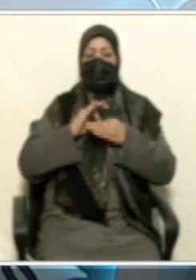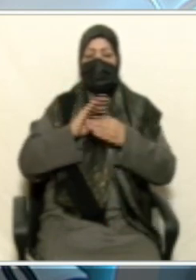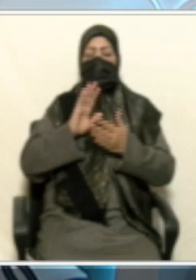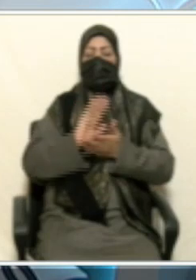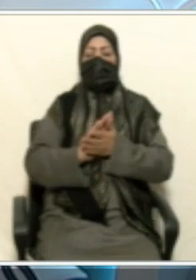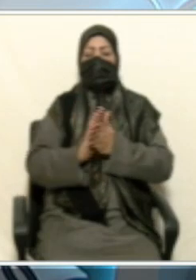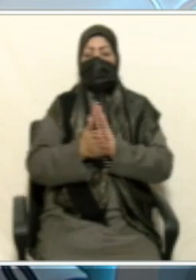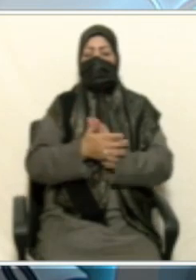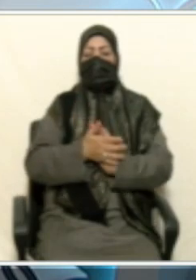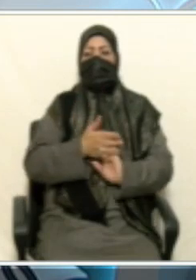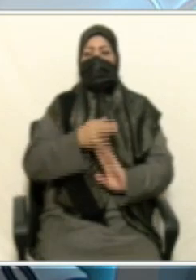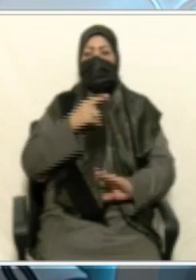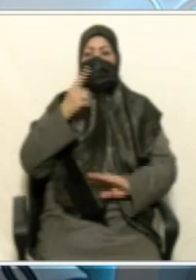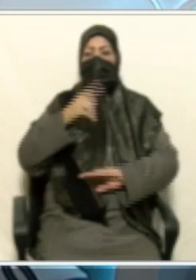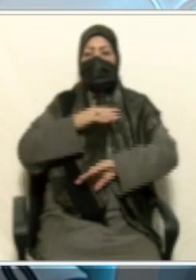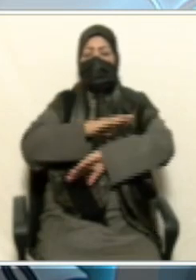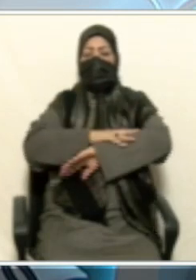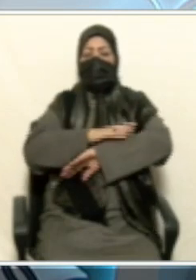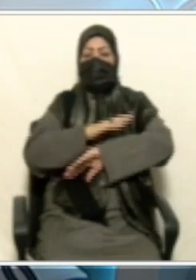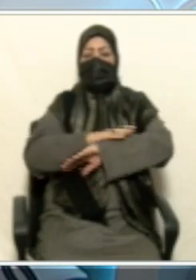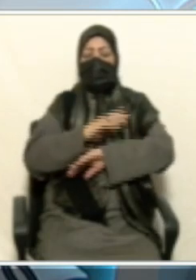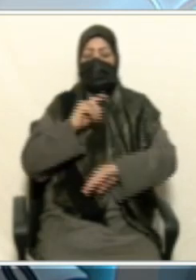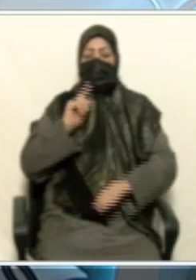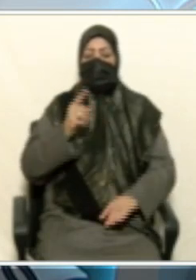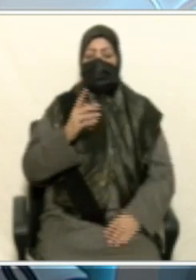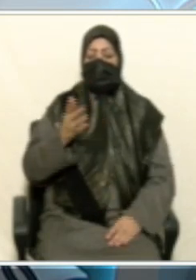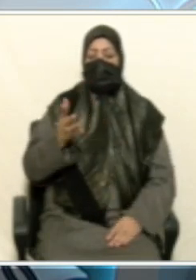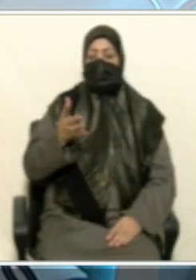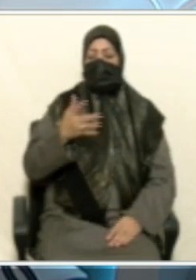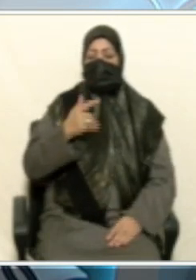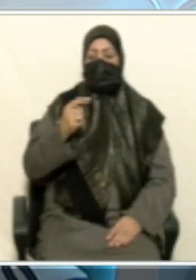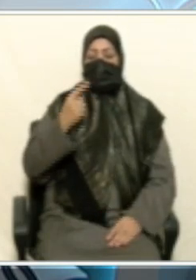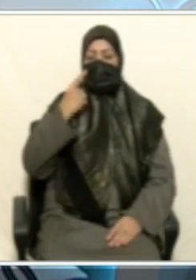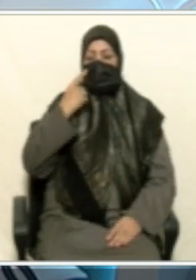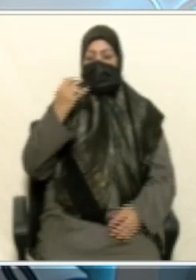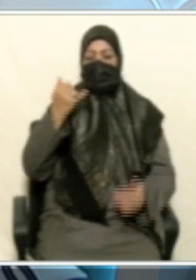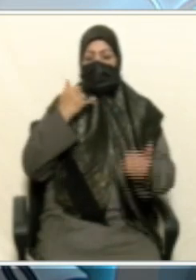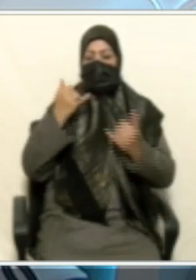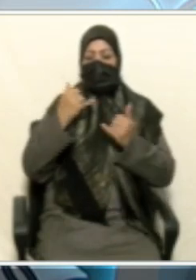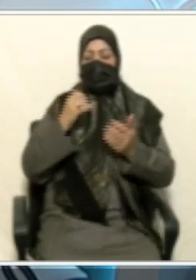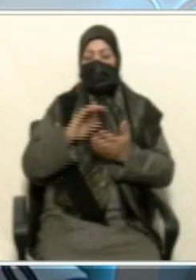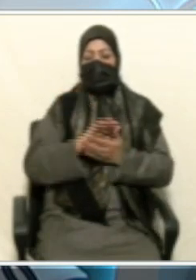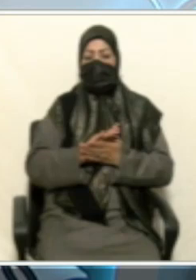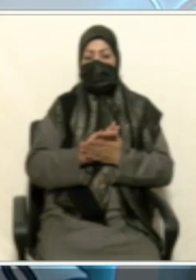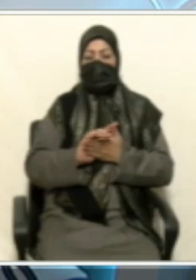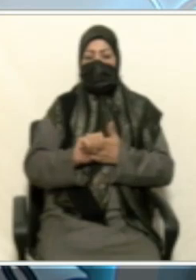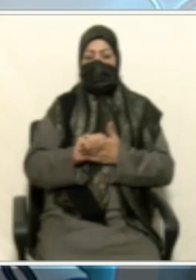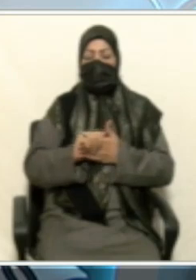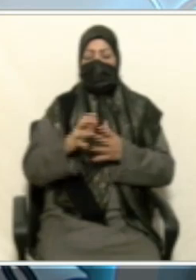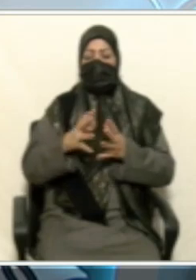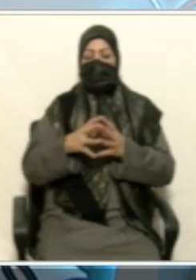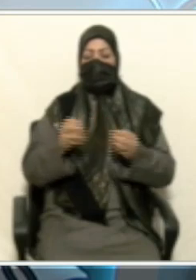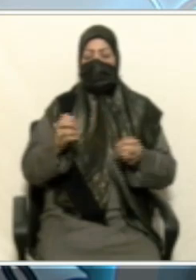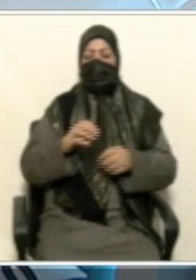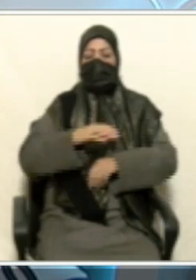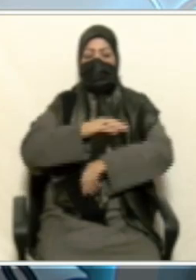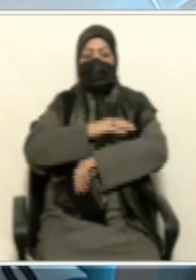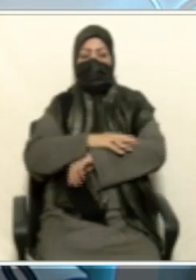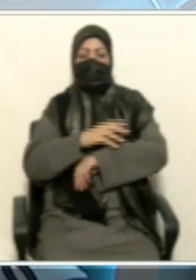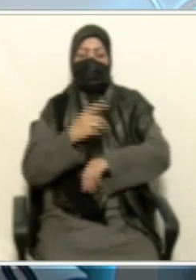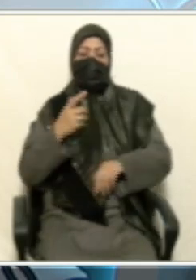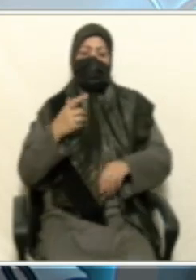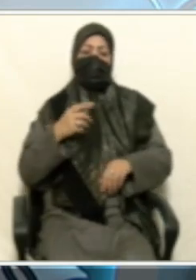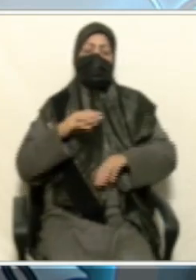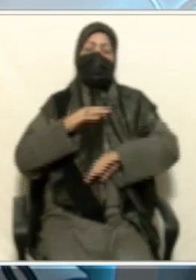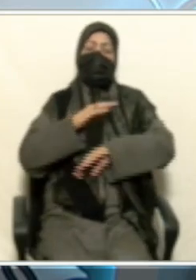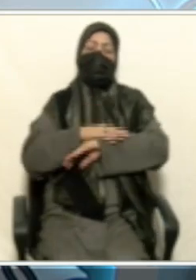هذا حتى متصل بي ما بغاش يرد علينا معناها ما عرفتش كيف. هو قرا الفاتحة. المأذون عند المأذون